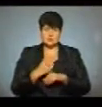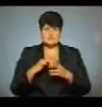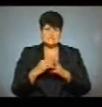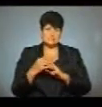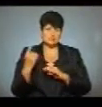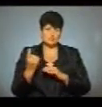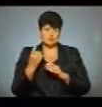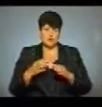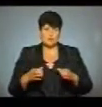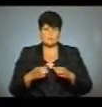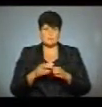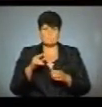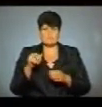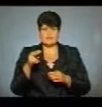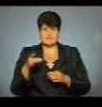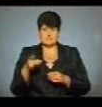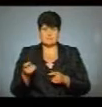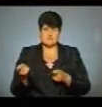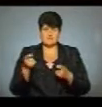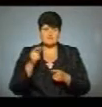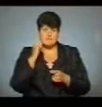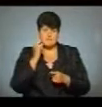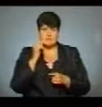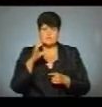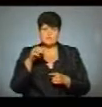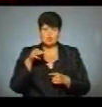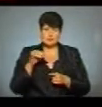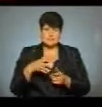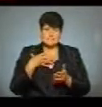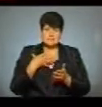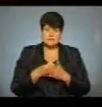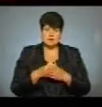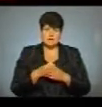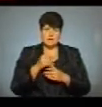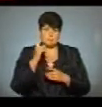кооператив на Підгаєтчині. На форум привіз мед, соти та своїх бджіл.